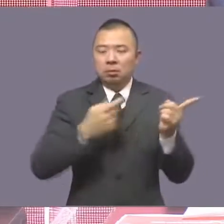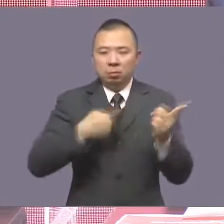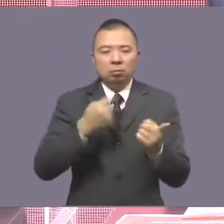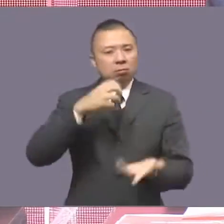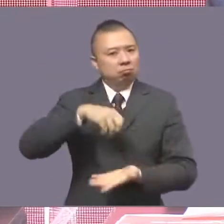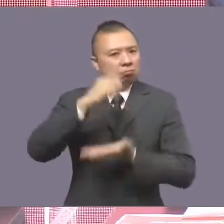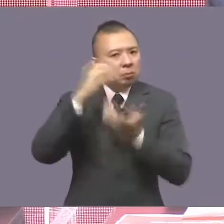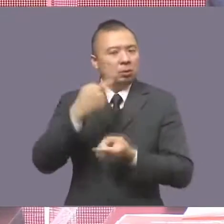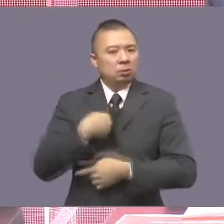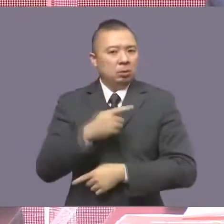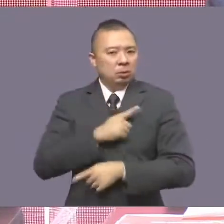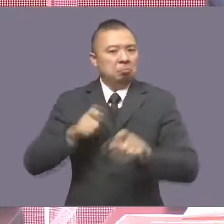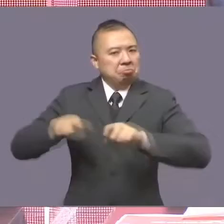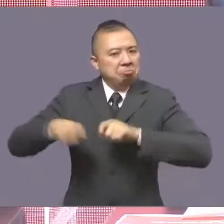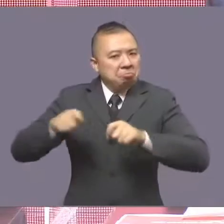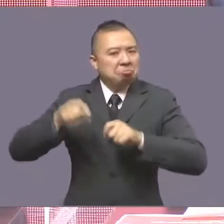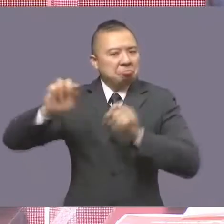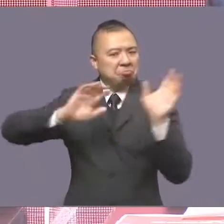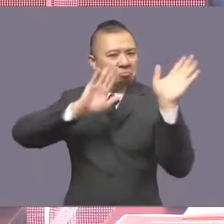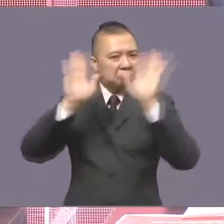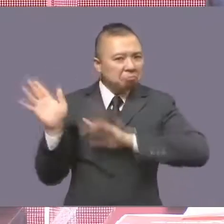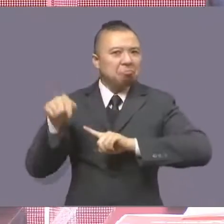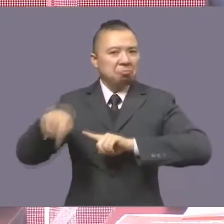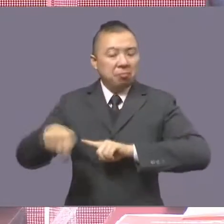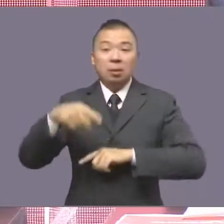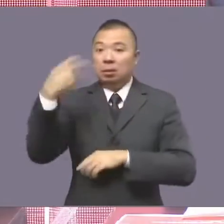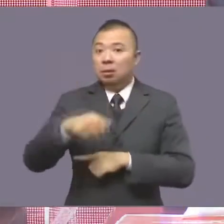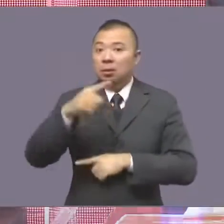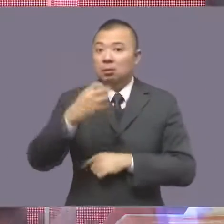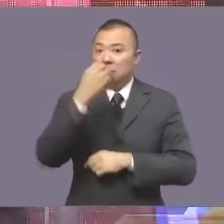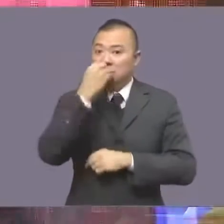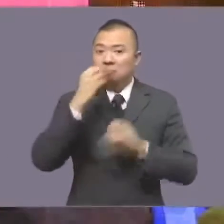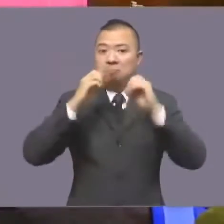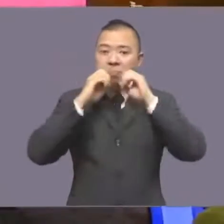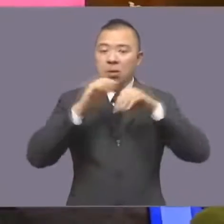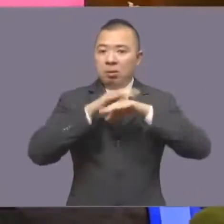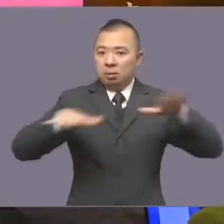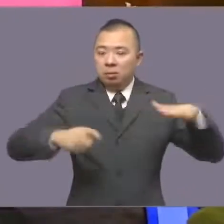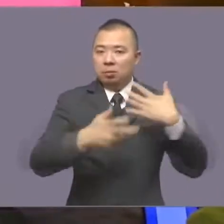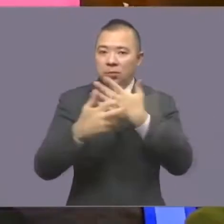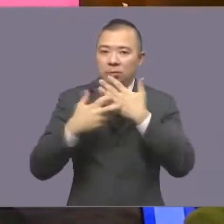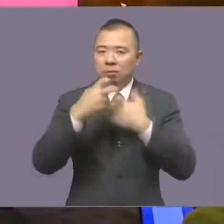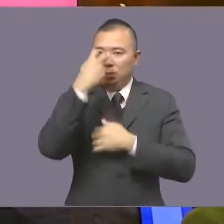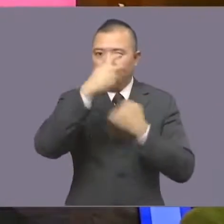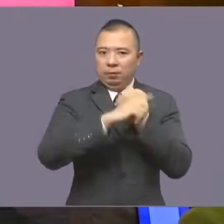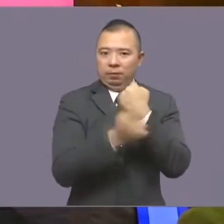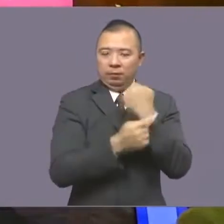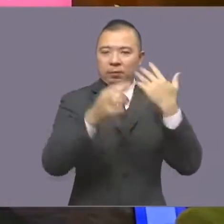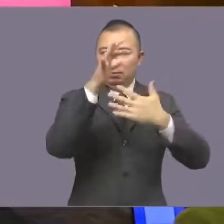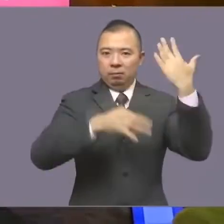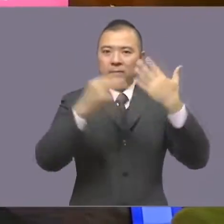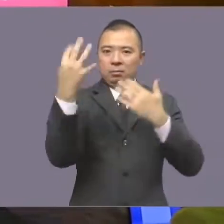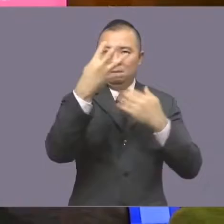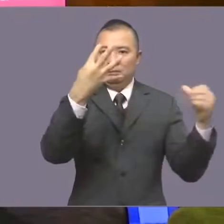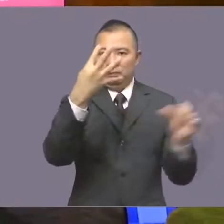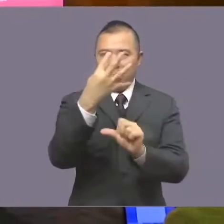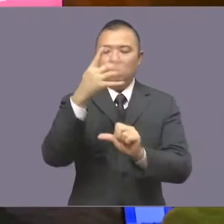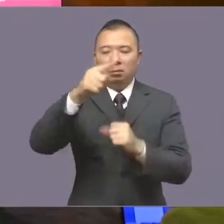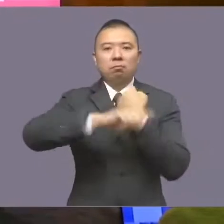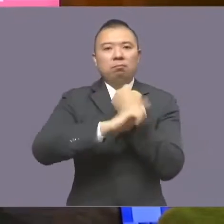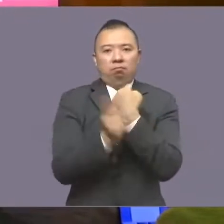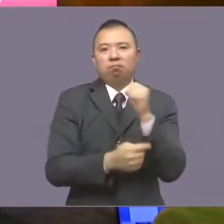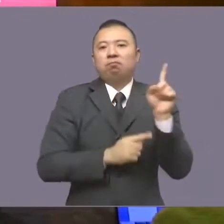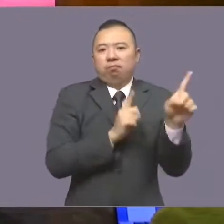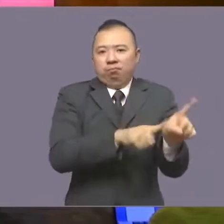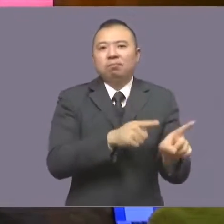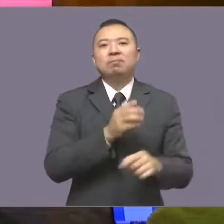方案与配套，并且依《食品安全卫生管理法》第4条第5项的法律授权，在